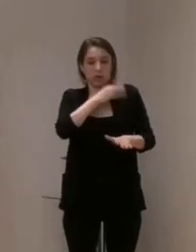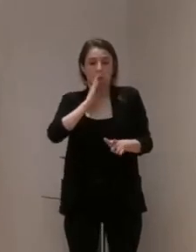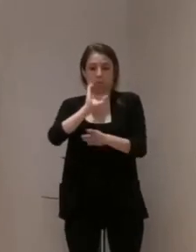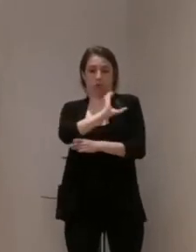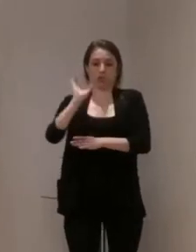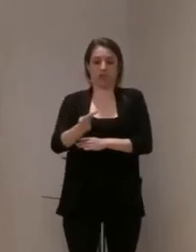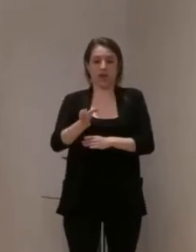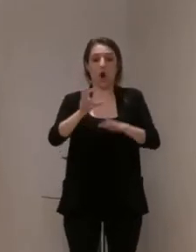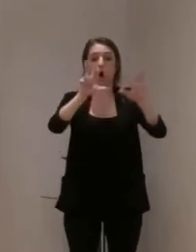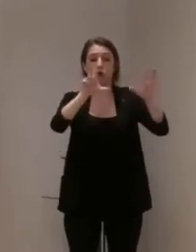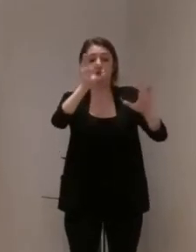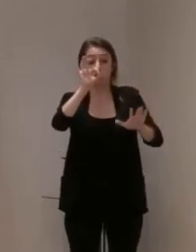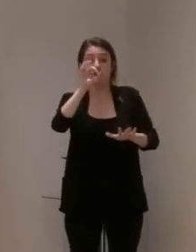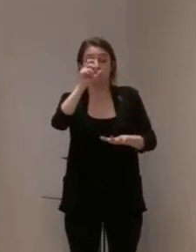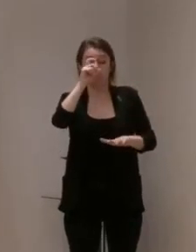presó.